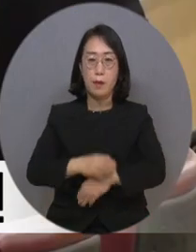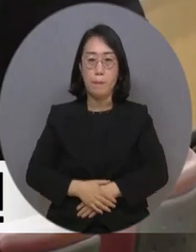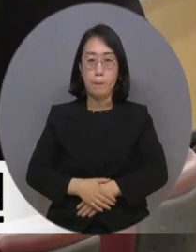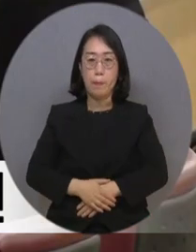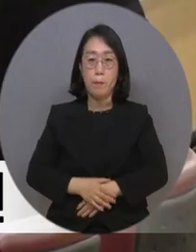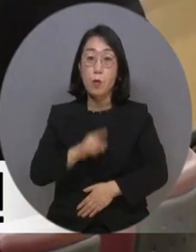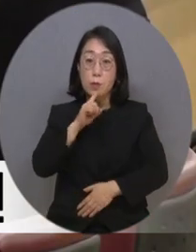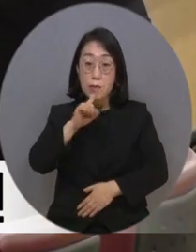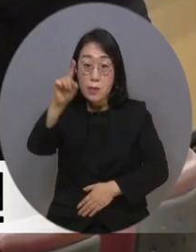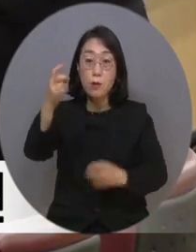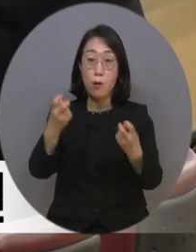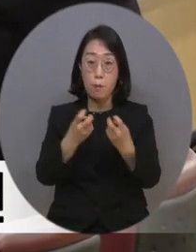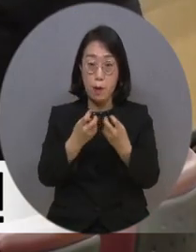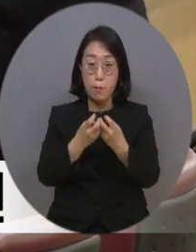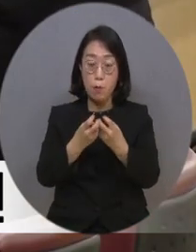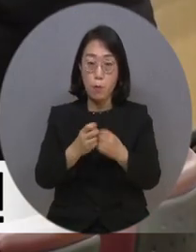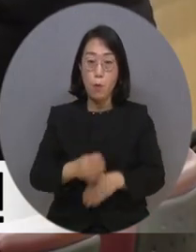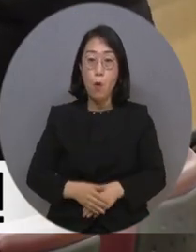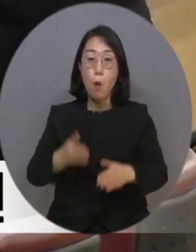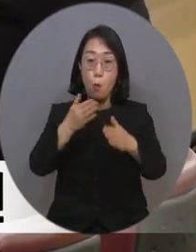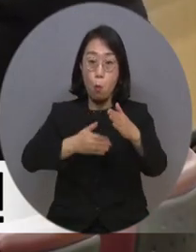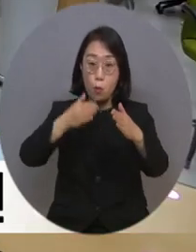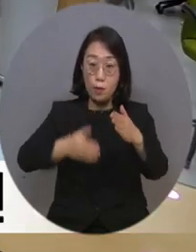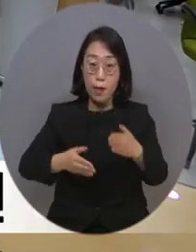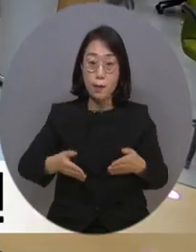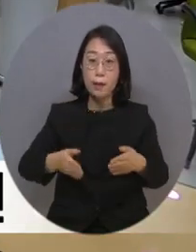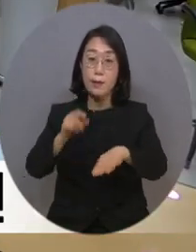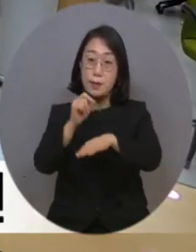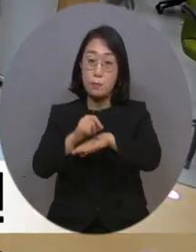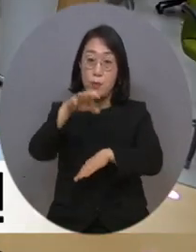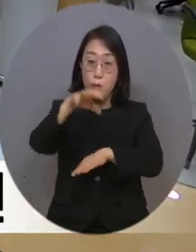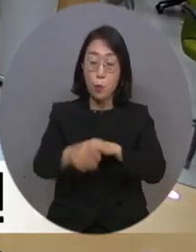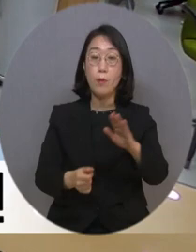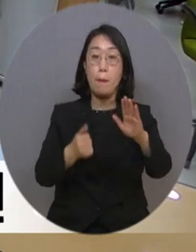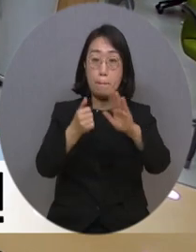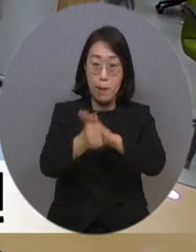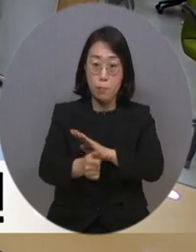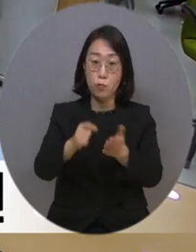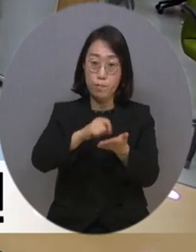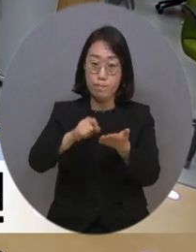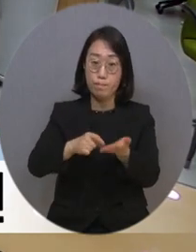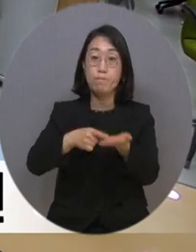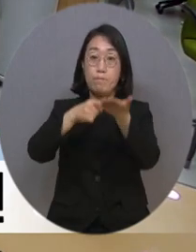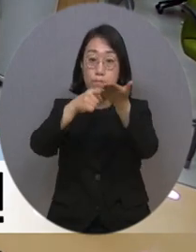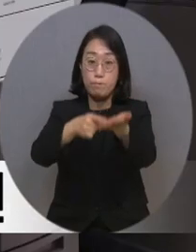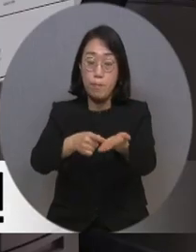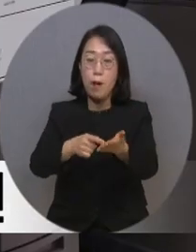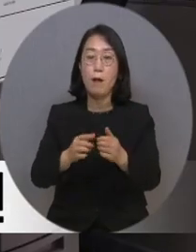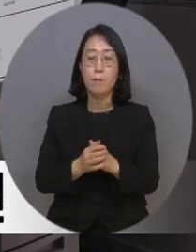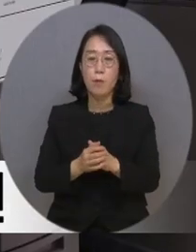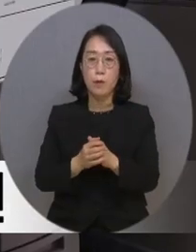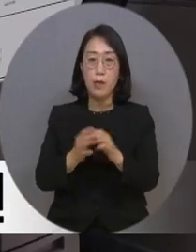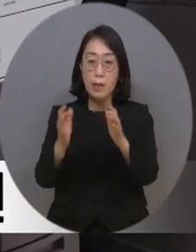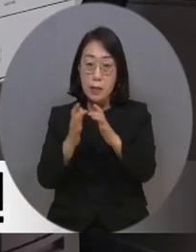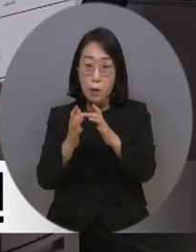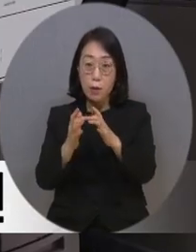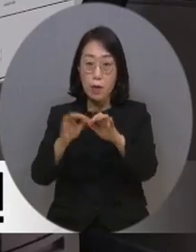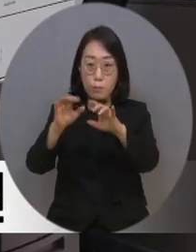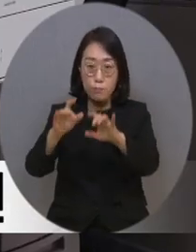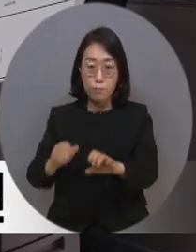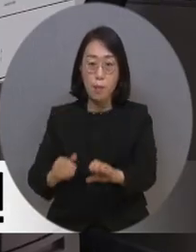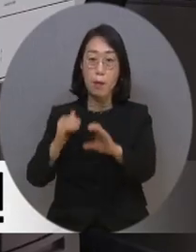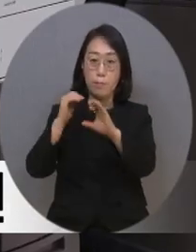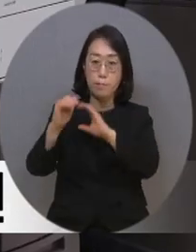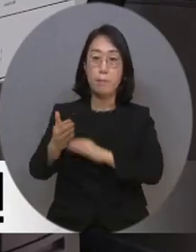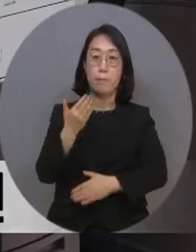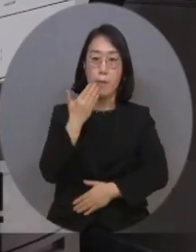비용신청은 가까운 한국적인 고용공단 지역본부 지사의 방문해 신청서를 접수하거나 온라인을 통해